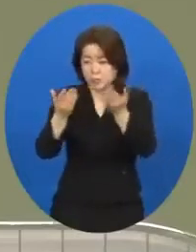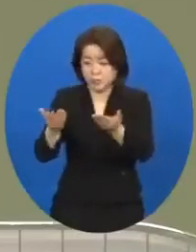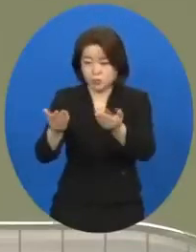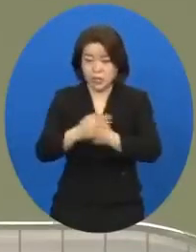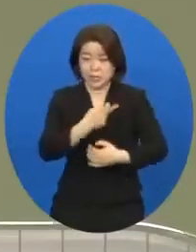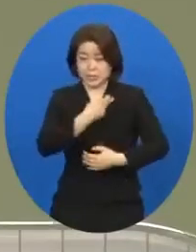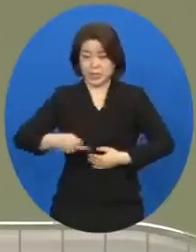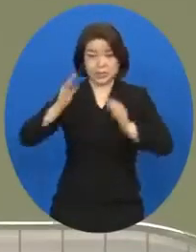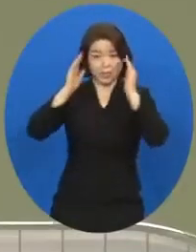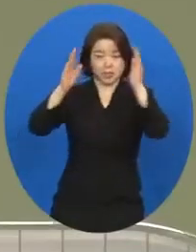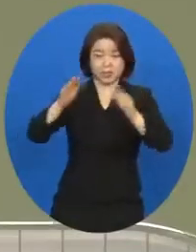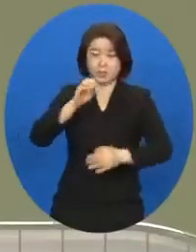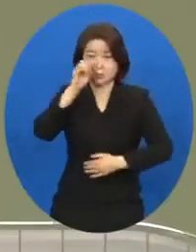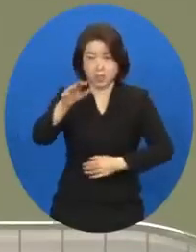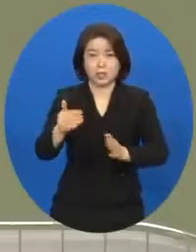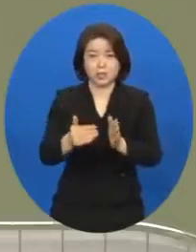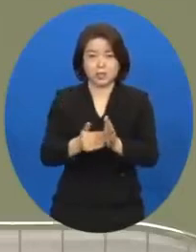향하여 그렇게 말씀하셨다.